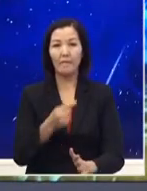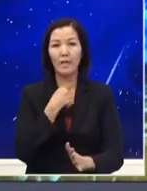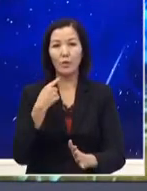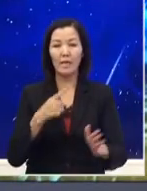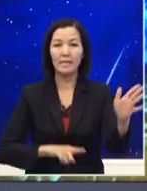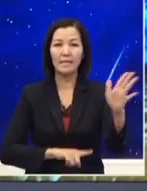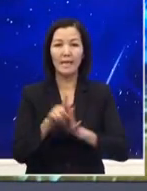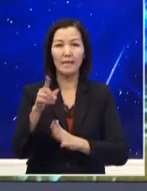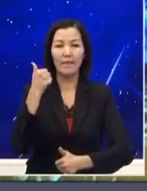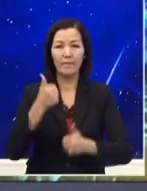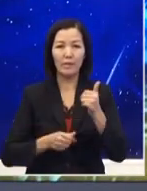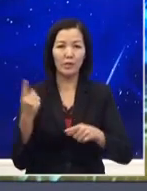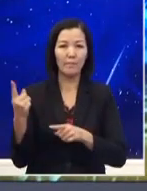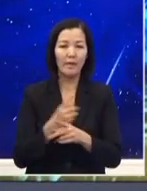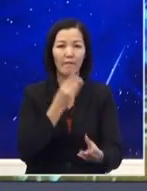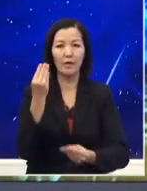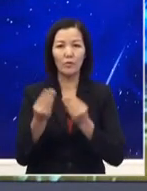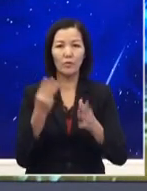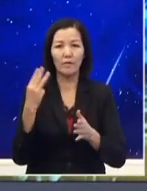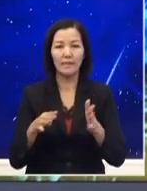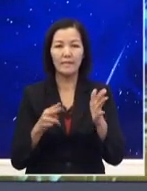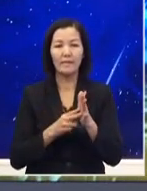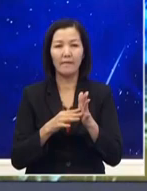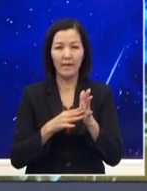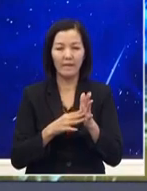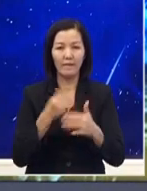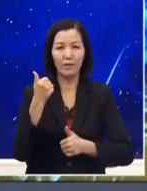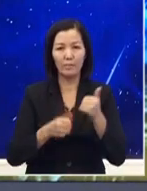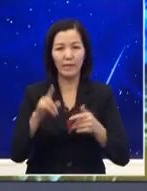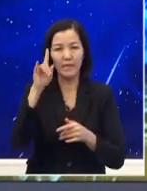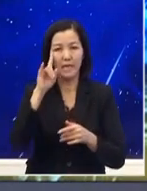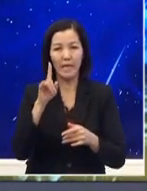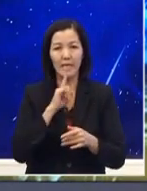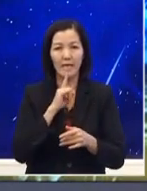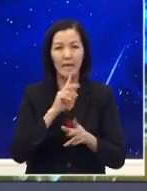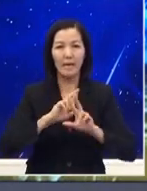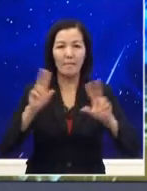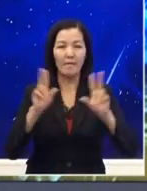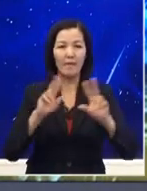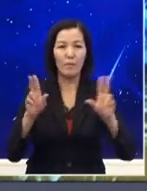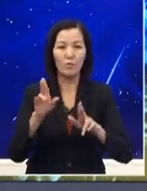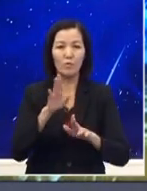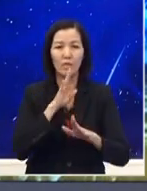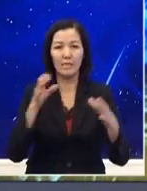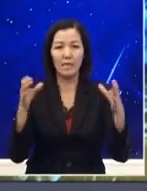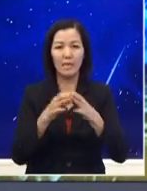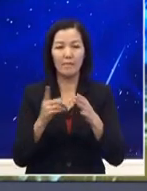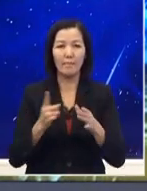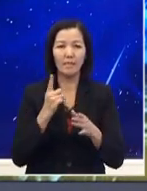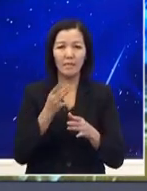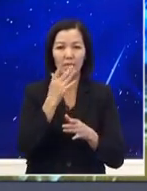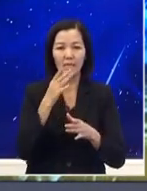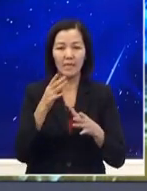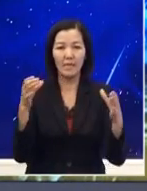В Талдыкургане стартовали матчи первого тура 29-го чемпионата АРК по волейболу среди женских команд мастеров национальной